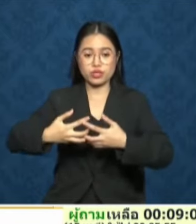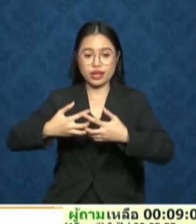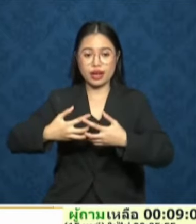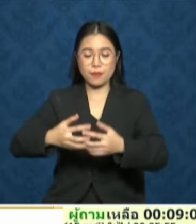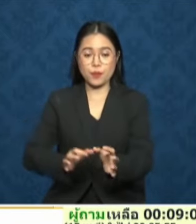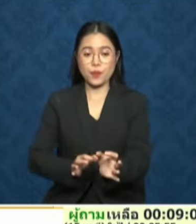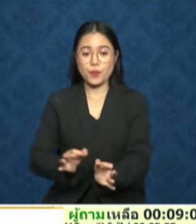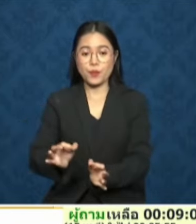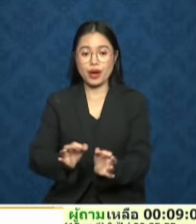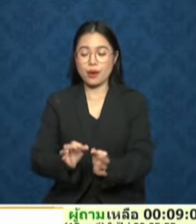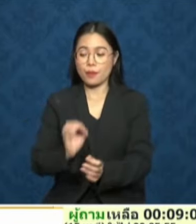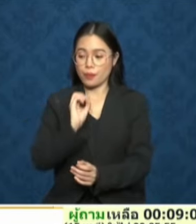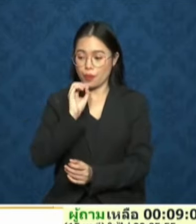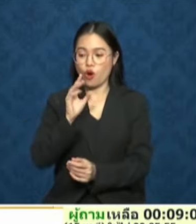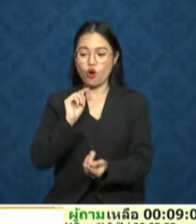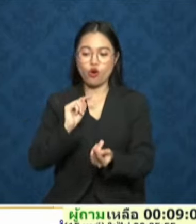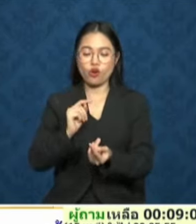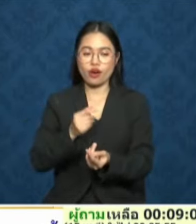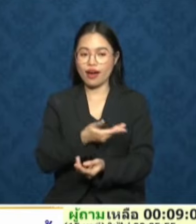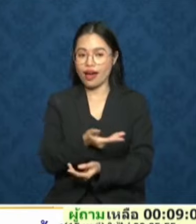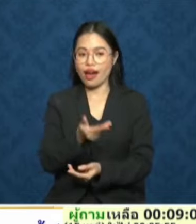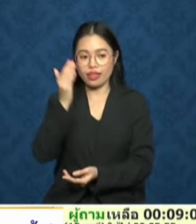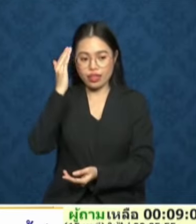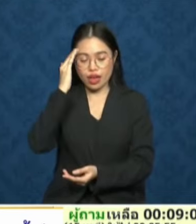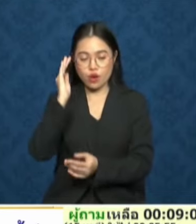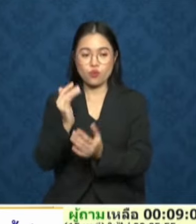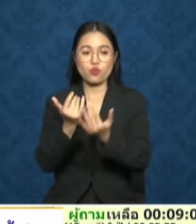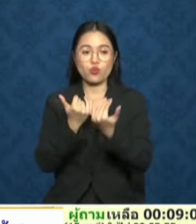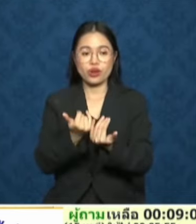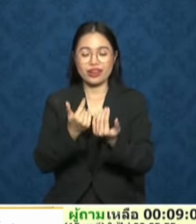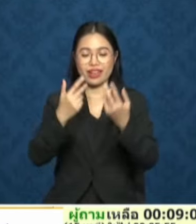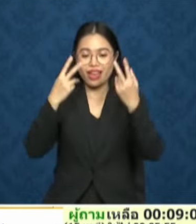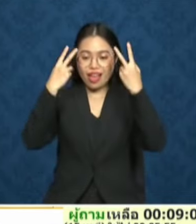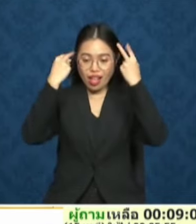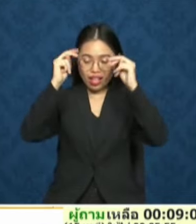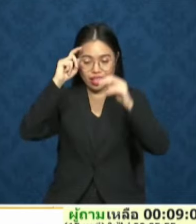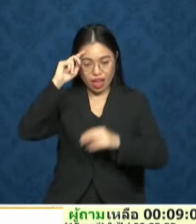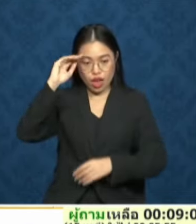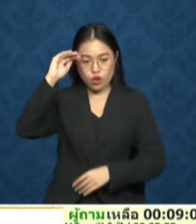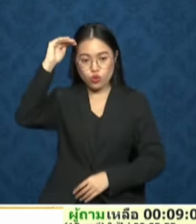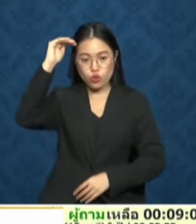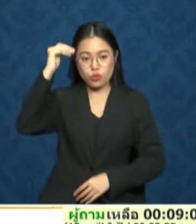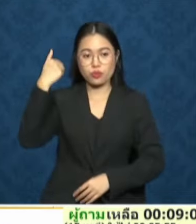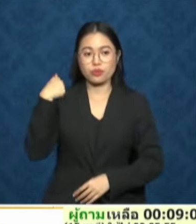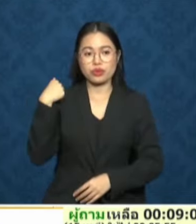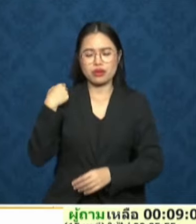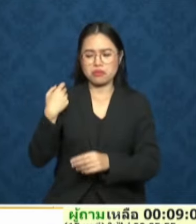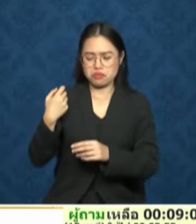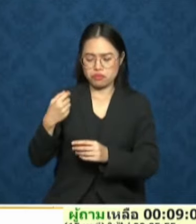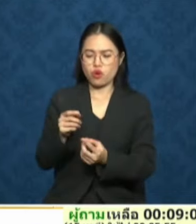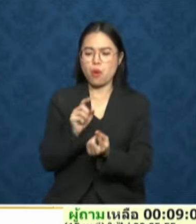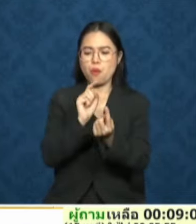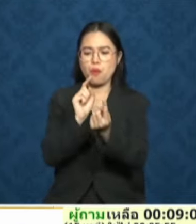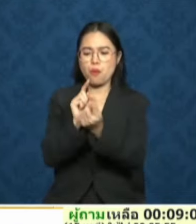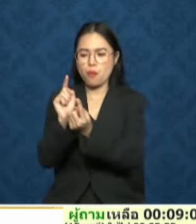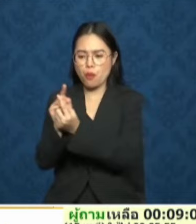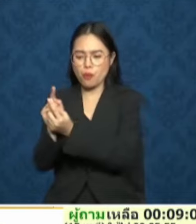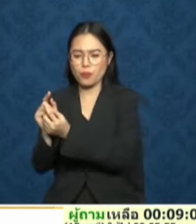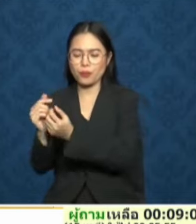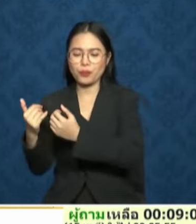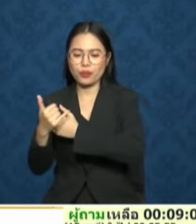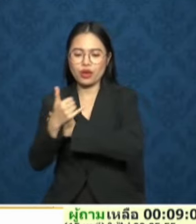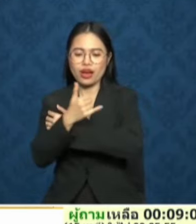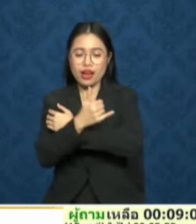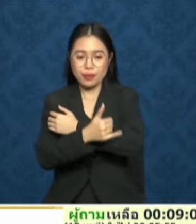channelนท่ประทานผ่านไปยงสมาชิกกอนนะคะว่วันนี้เน ท่านายกเองติดพารกิจต้อนรับผู้นำประเทศเยอรมันะคะ